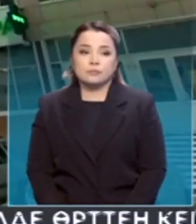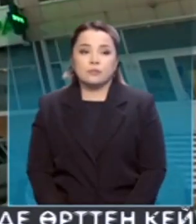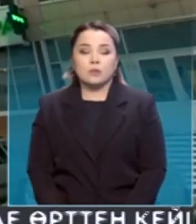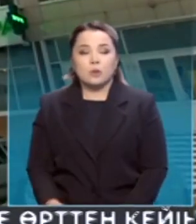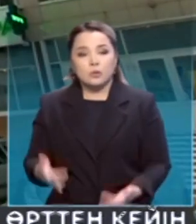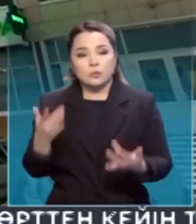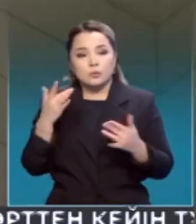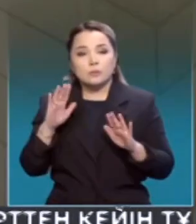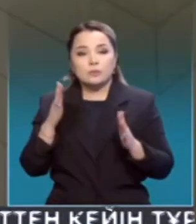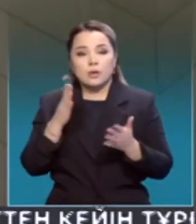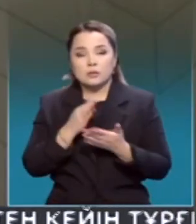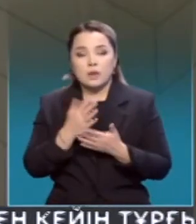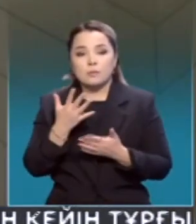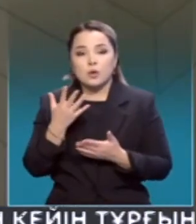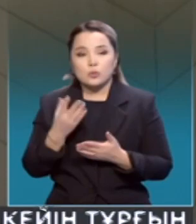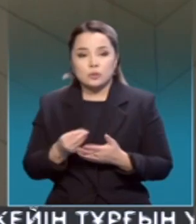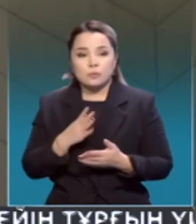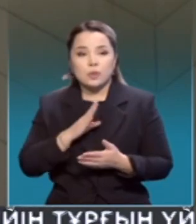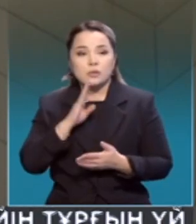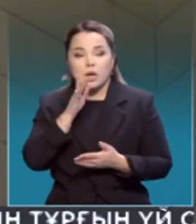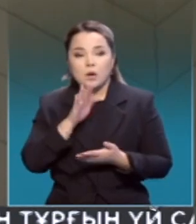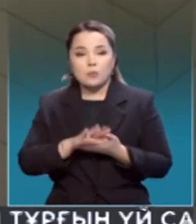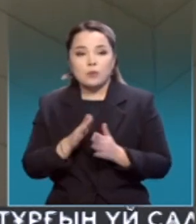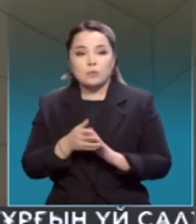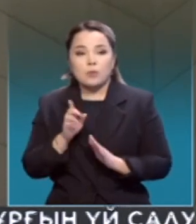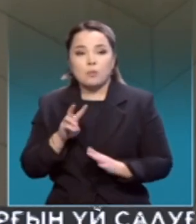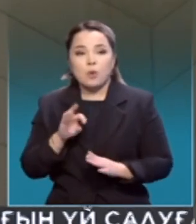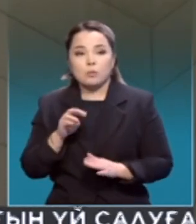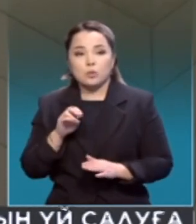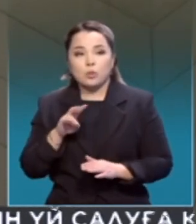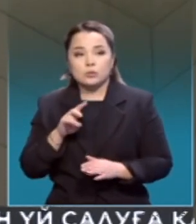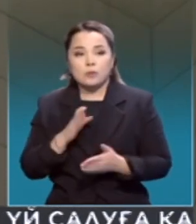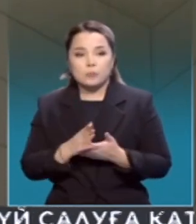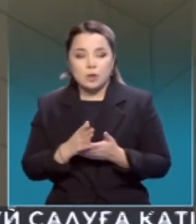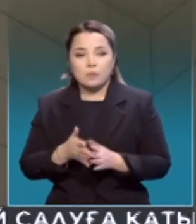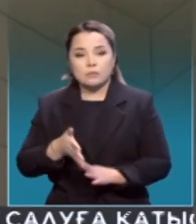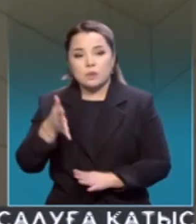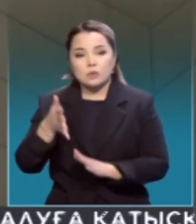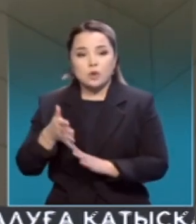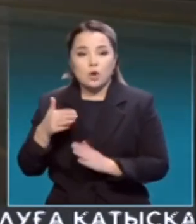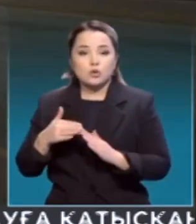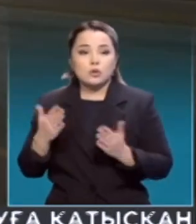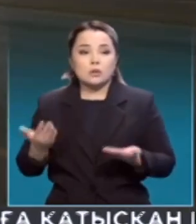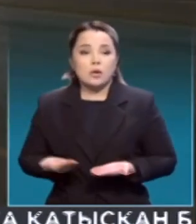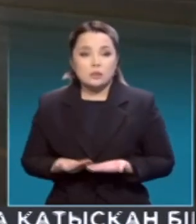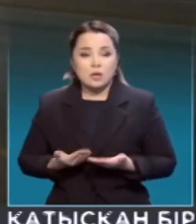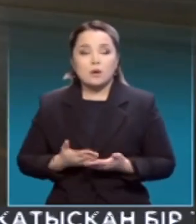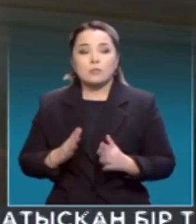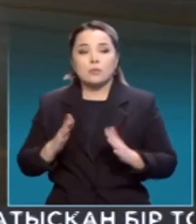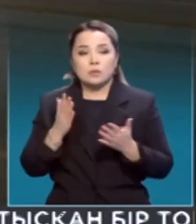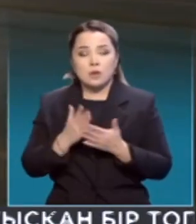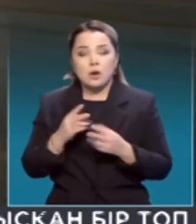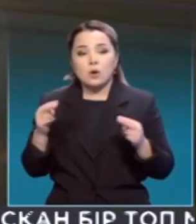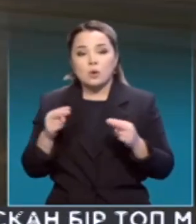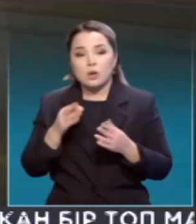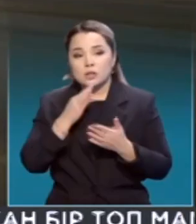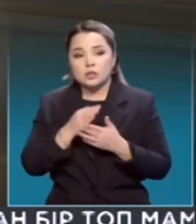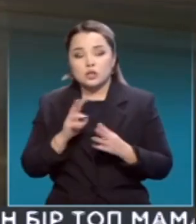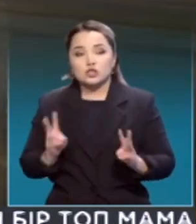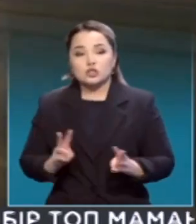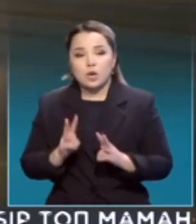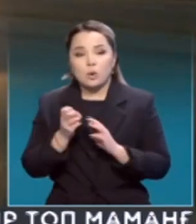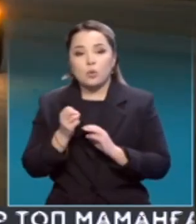Оқыс оқиға осыдан 5 күн бұрын таңертеңгілік уақытта Бауыржан Момышұлы көшесінің бойында көп қабатты үйлердің бірінде болған. Куәгерлер қызыл